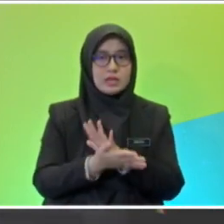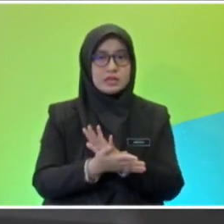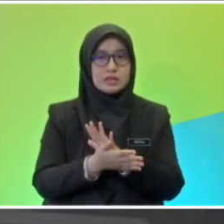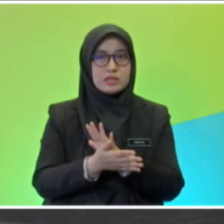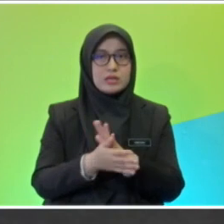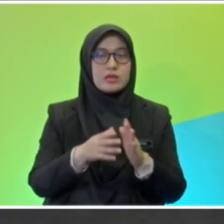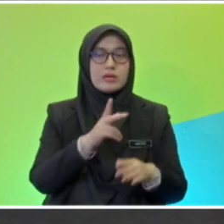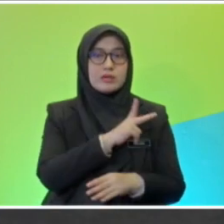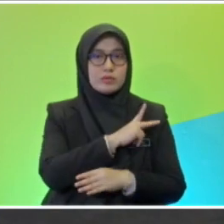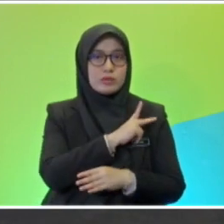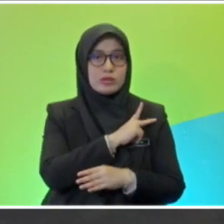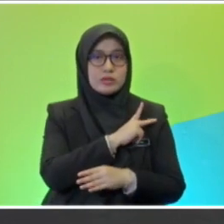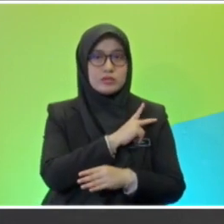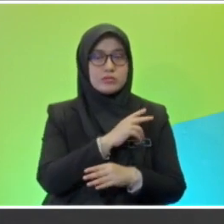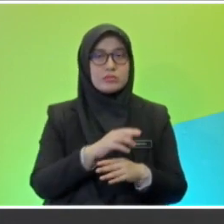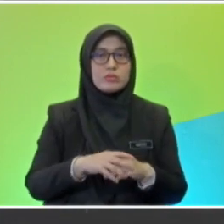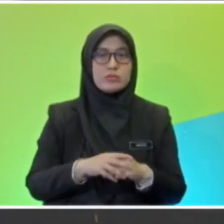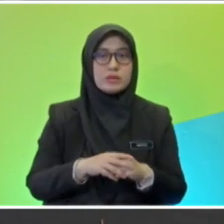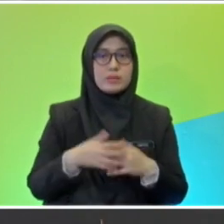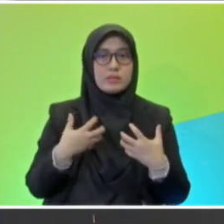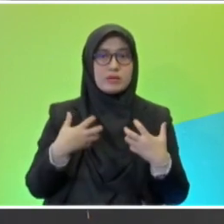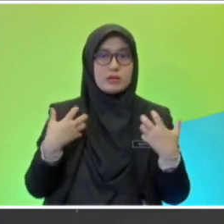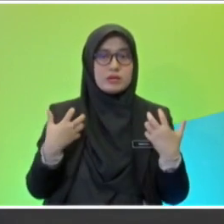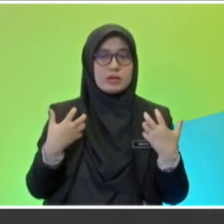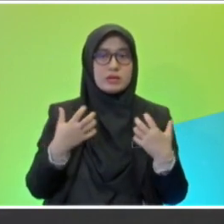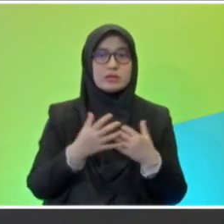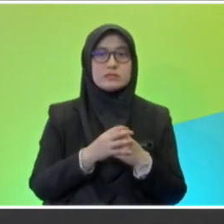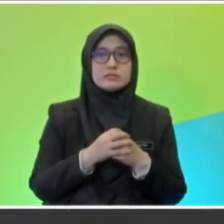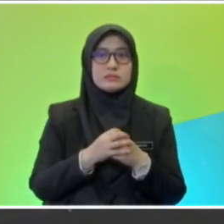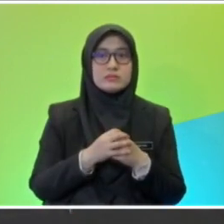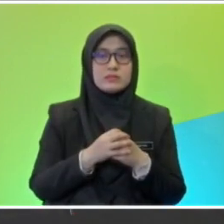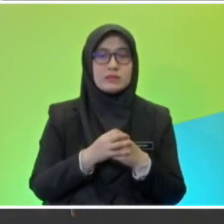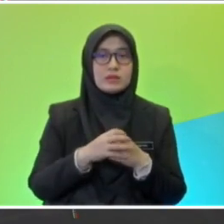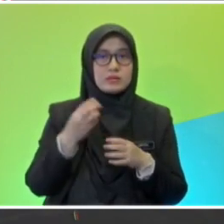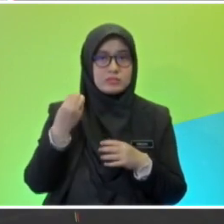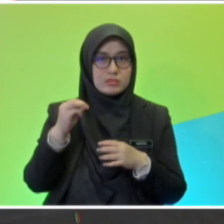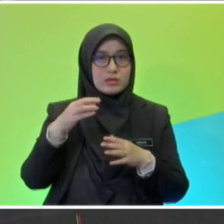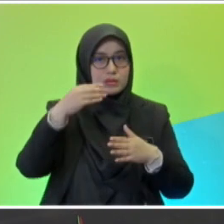ketika mereka memasuki sempadan dari kawasan